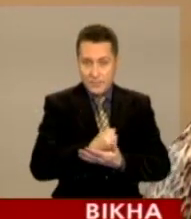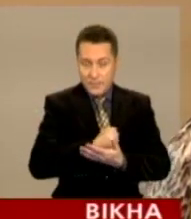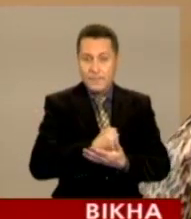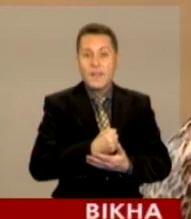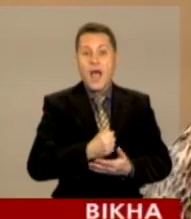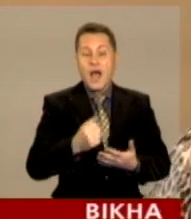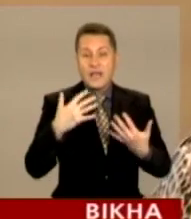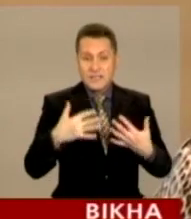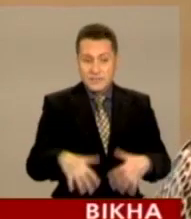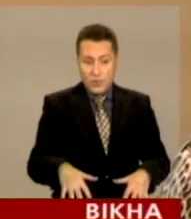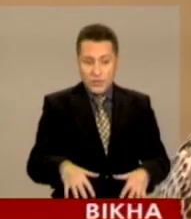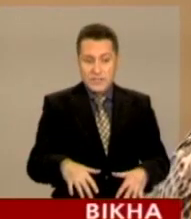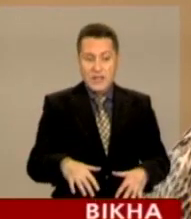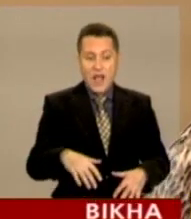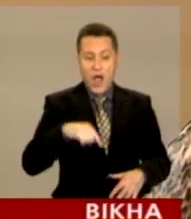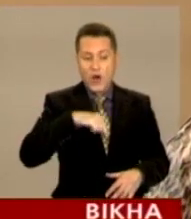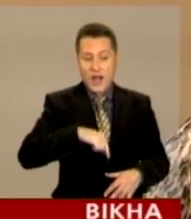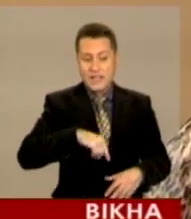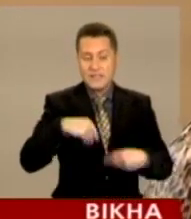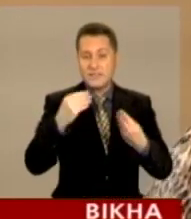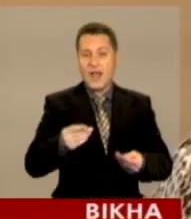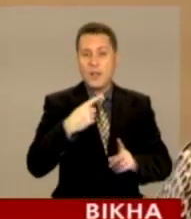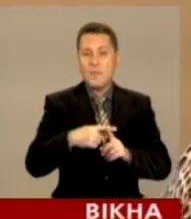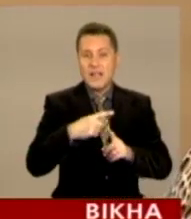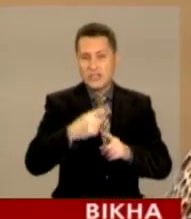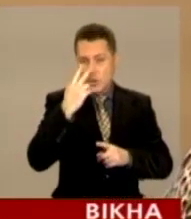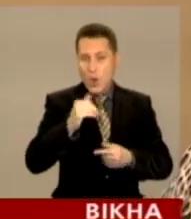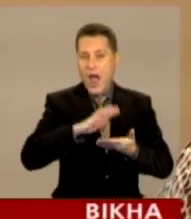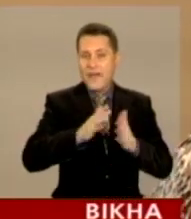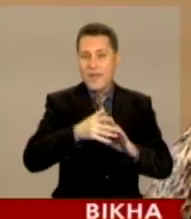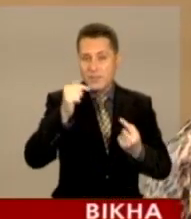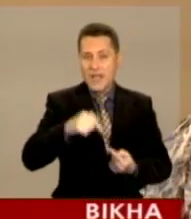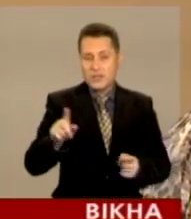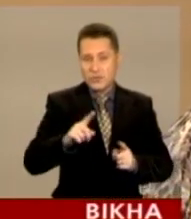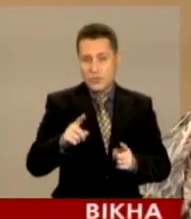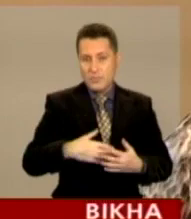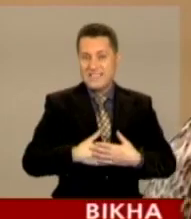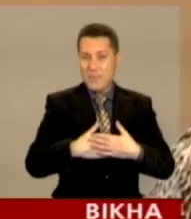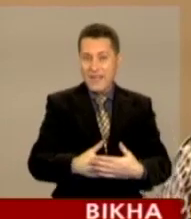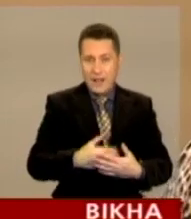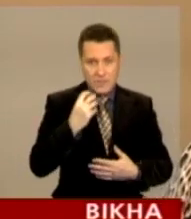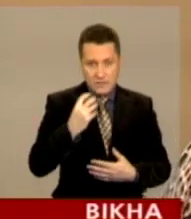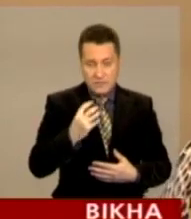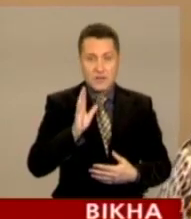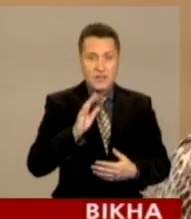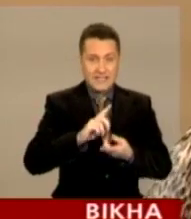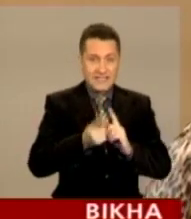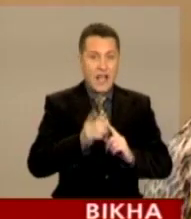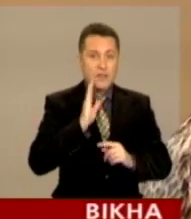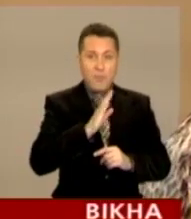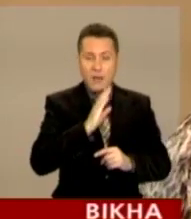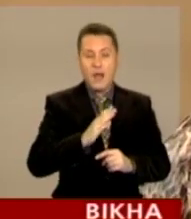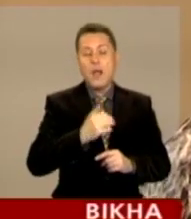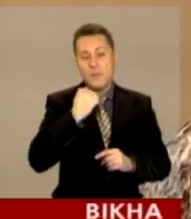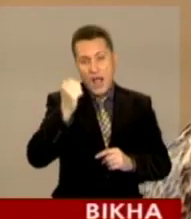великий вес, і організм дав таку положительну адаптацію до того, щоб стати мамою. Тому... все-таки, наверное,